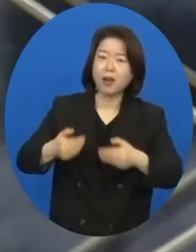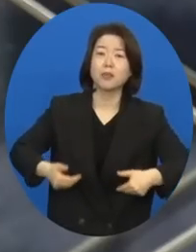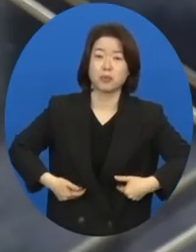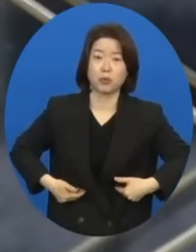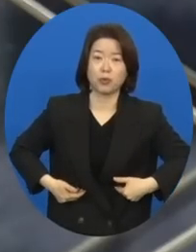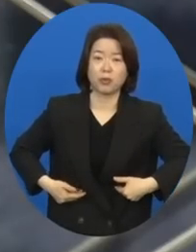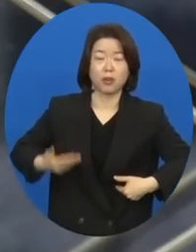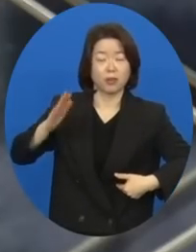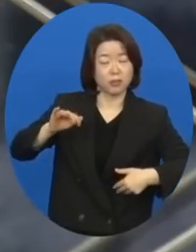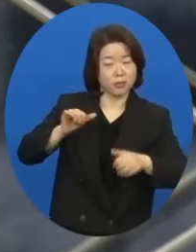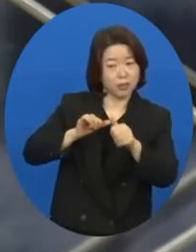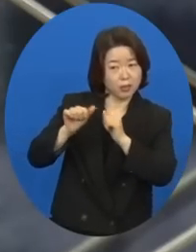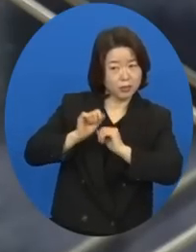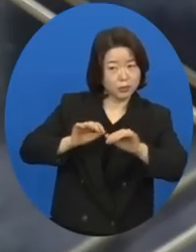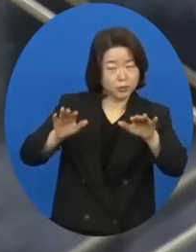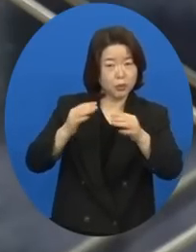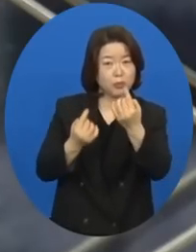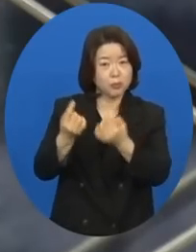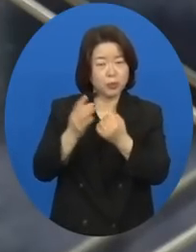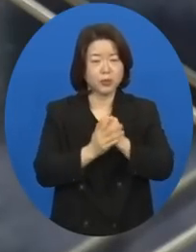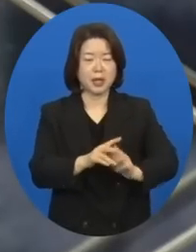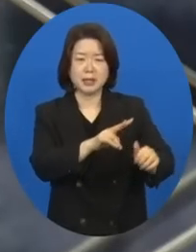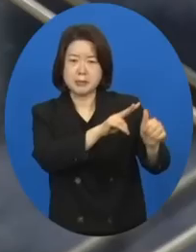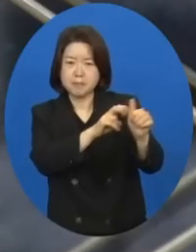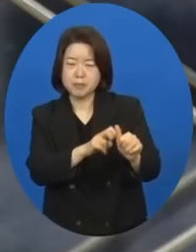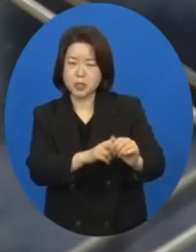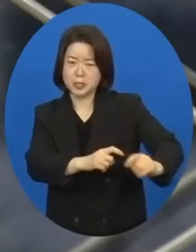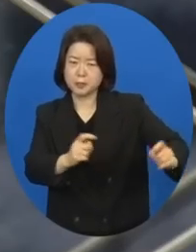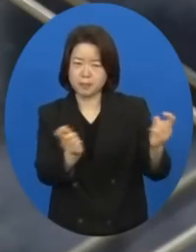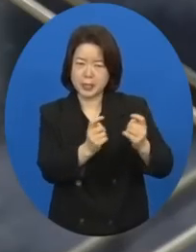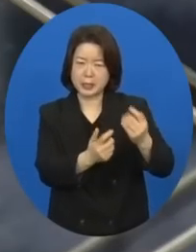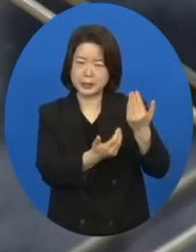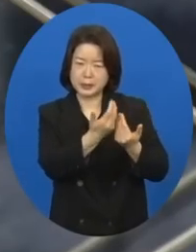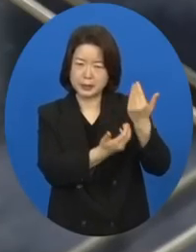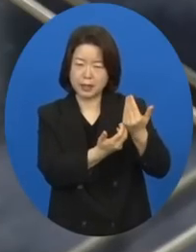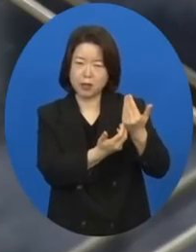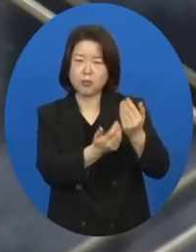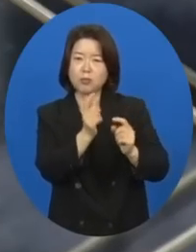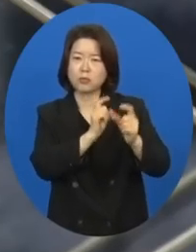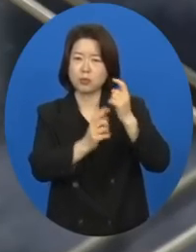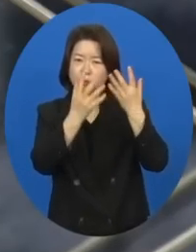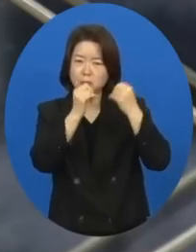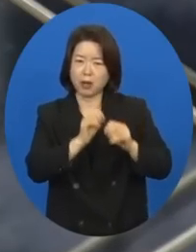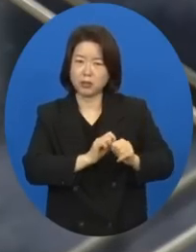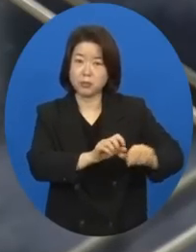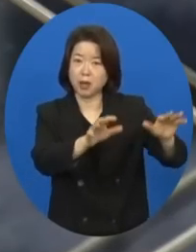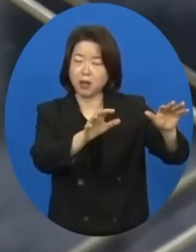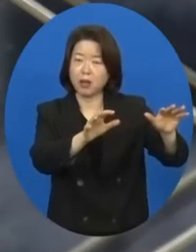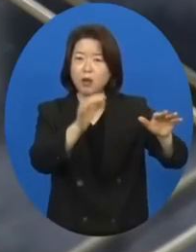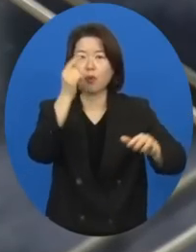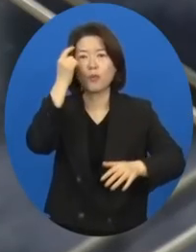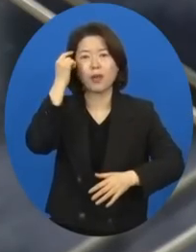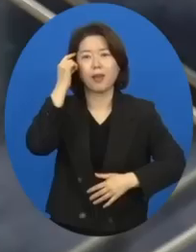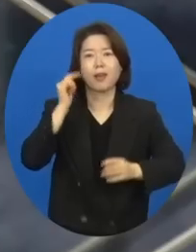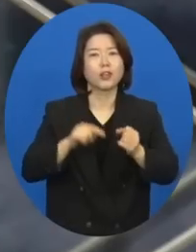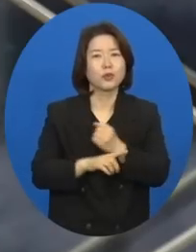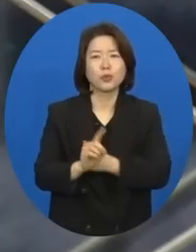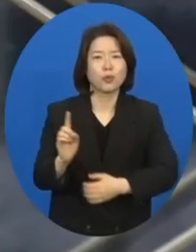사랑으로 소문나기보다는 미움과 다툼과 갈등으로 소문이 나는 걸까요? 도대체 이유가